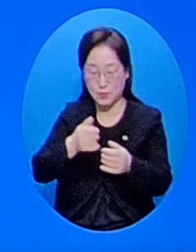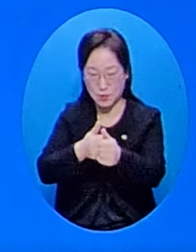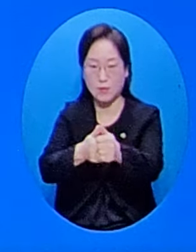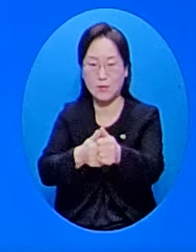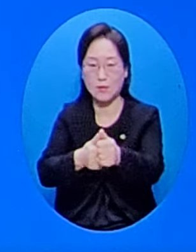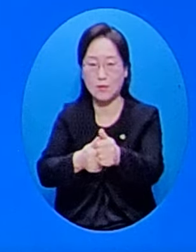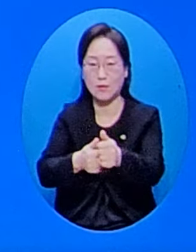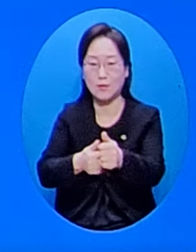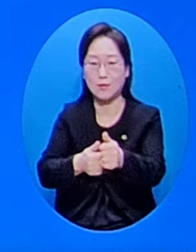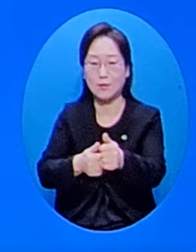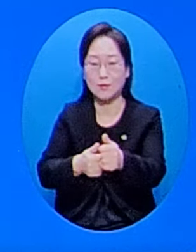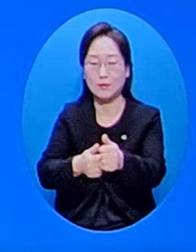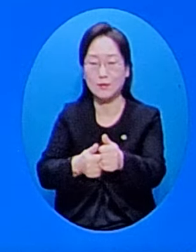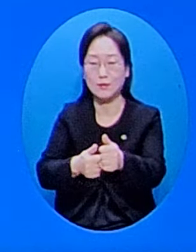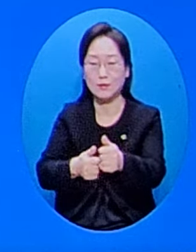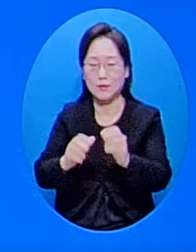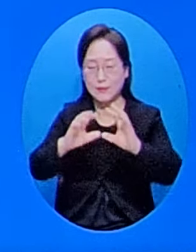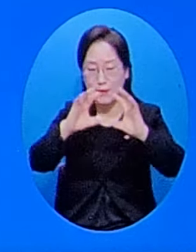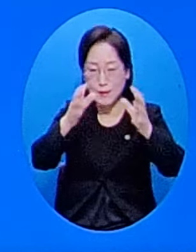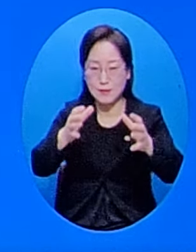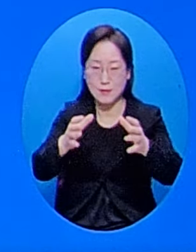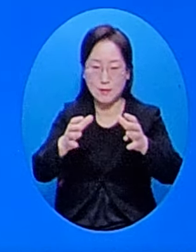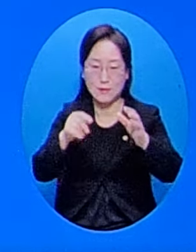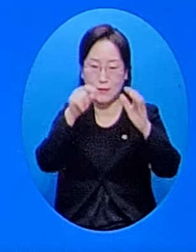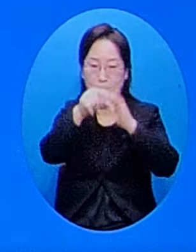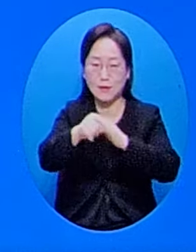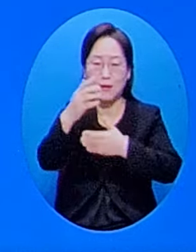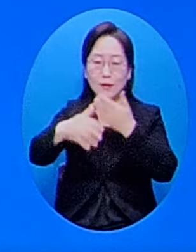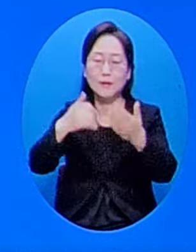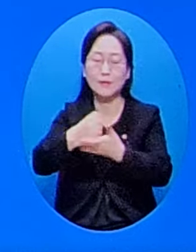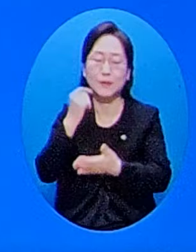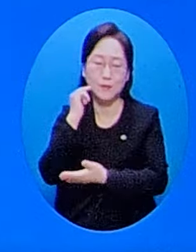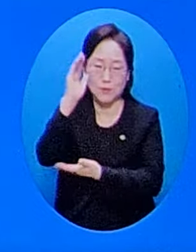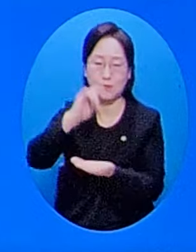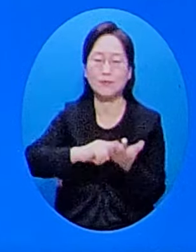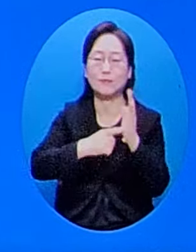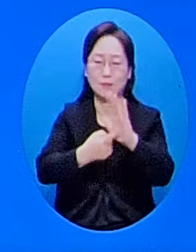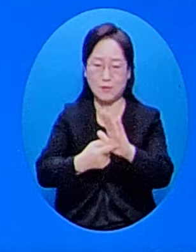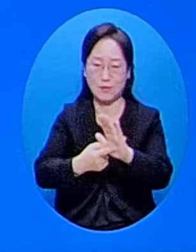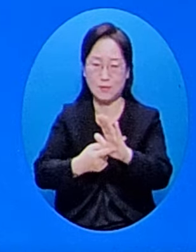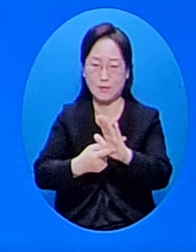주신 그 달란트를 가지고 세상에 나가 하나님의 영을 나타내야 되고,